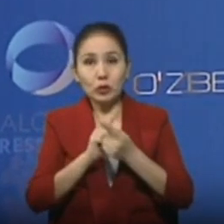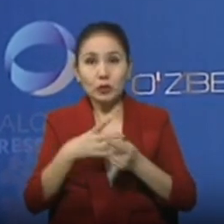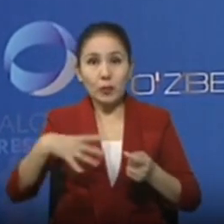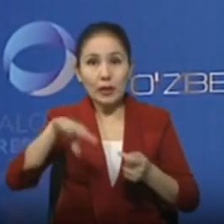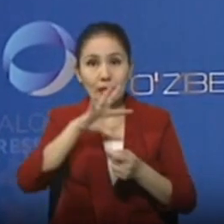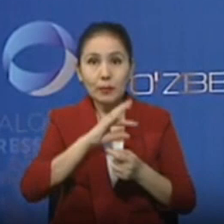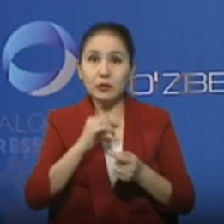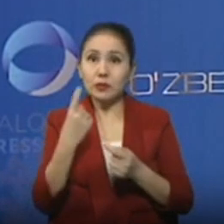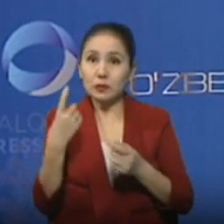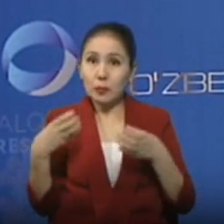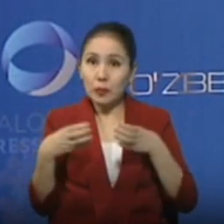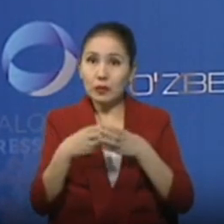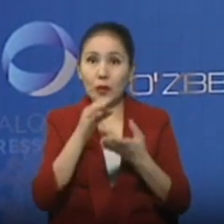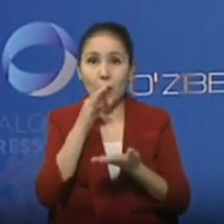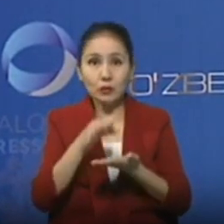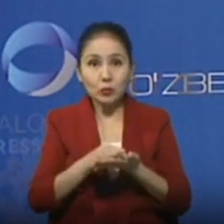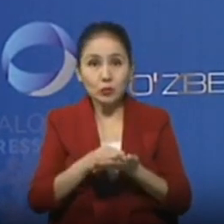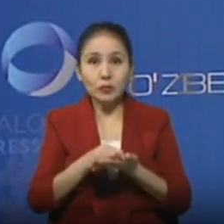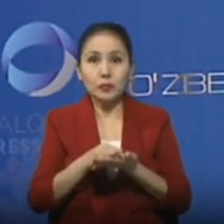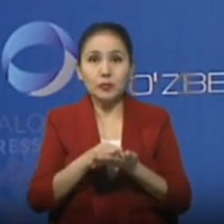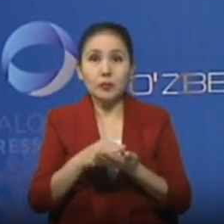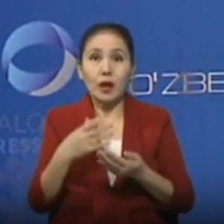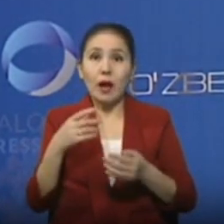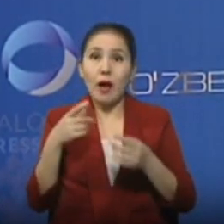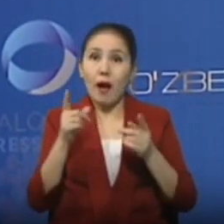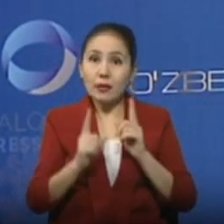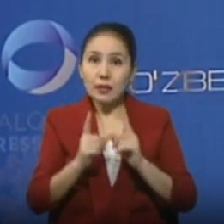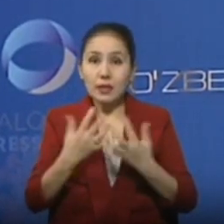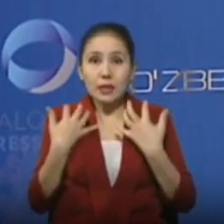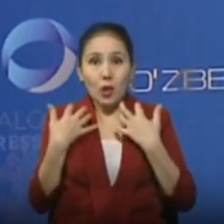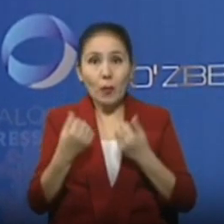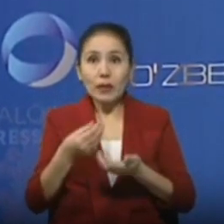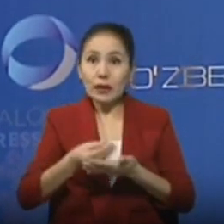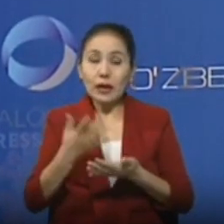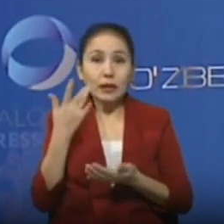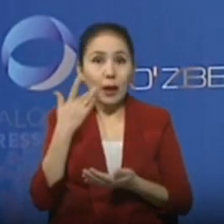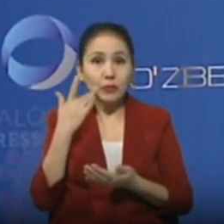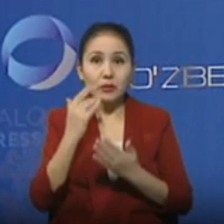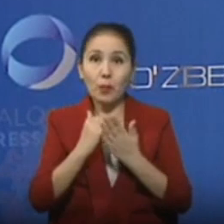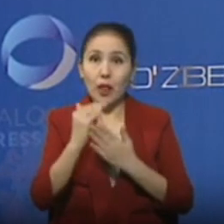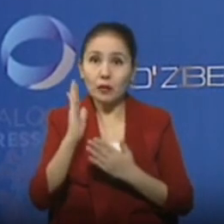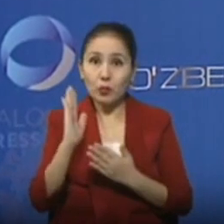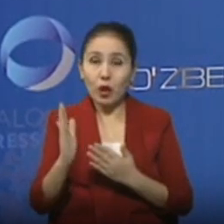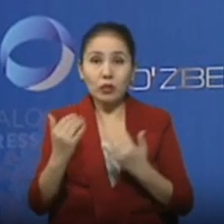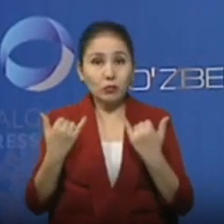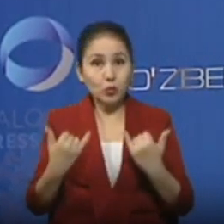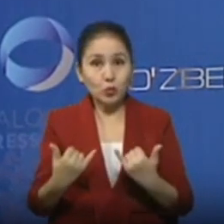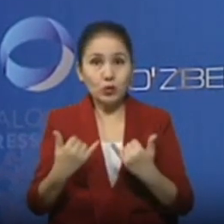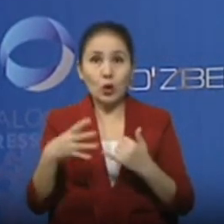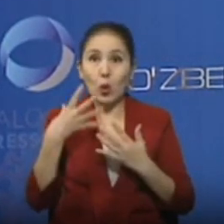barchamiz birdek mas'ulmiz. Aslida salomatlikning qadri hamisha baland bo'ladi, ammo bugun biz